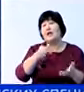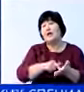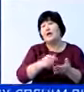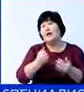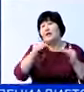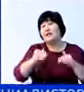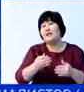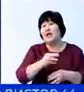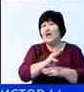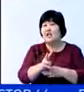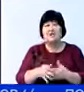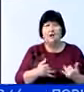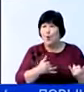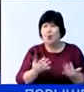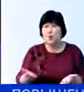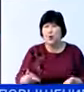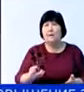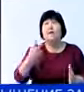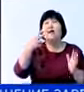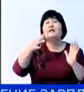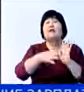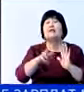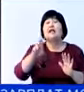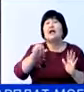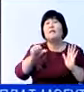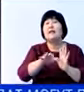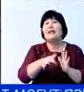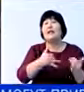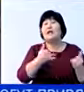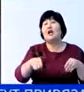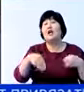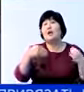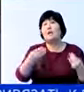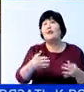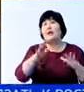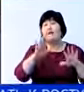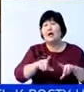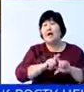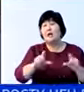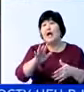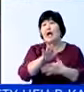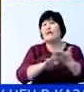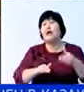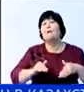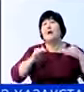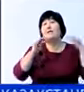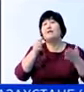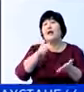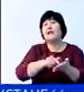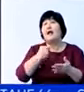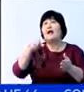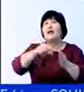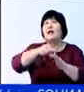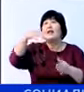низком качестве услуг. 29 января «Энергосервис» представил в антимонопольное ведомство заявку о повышении тарифа на